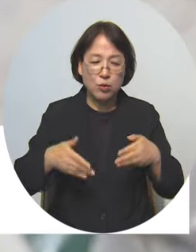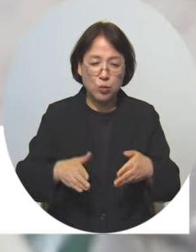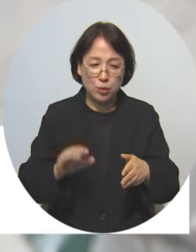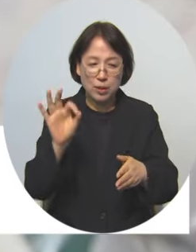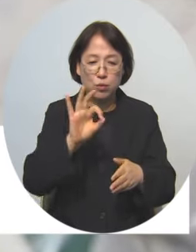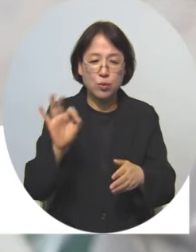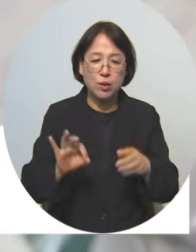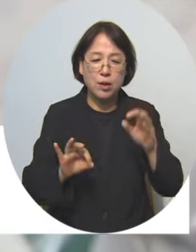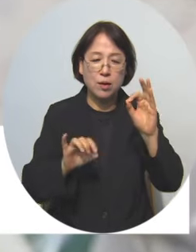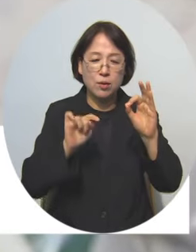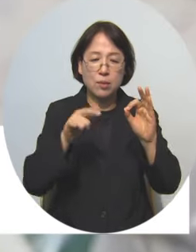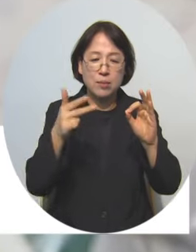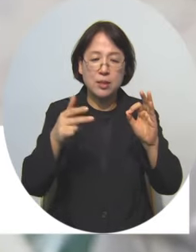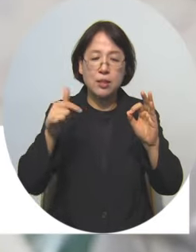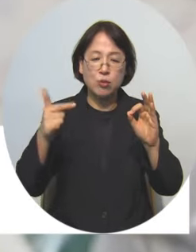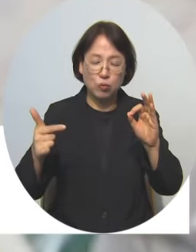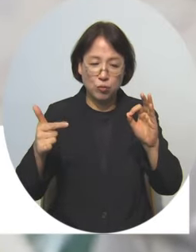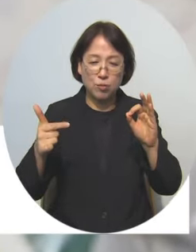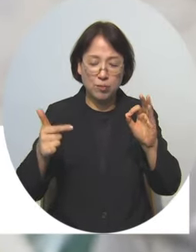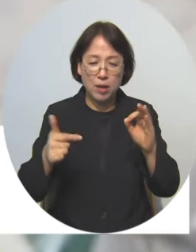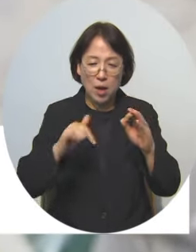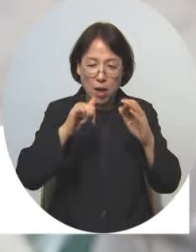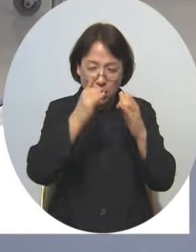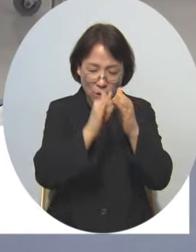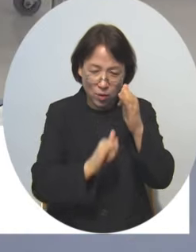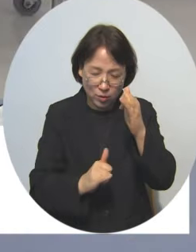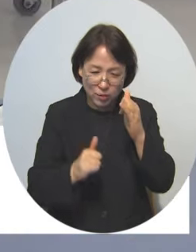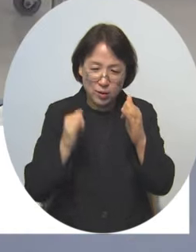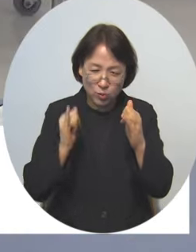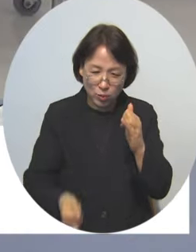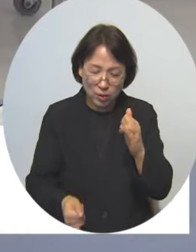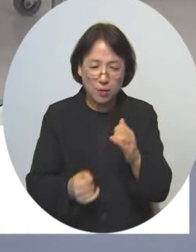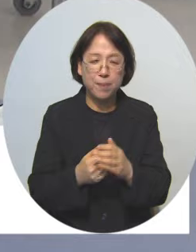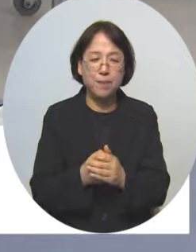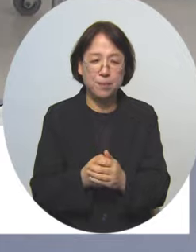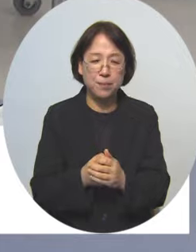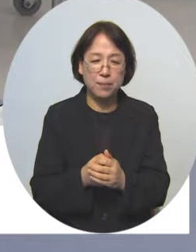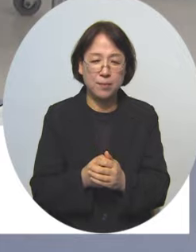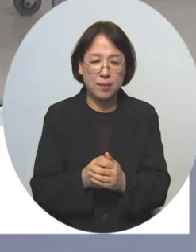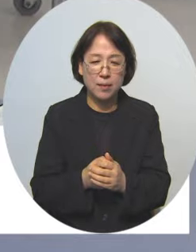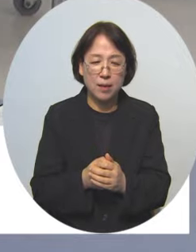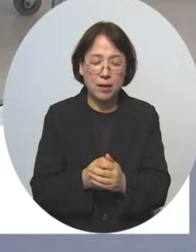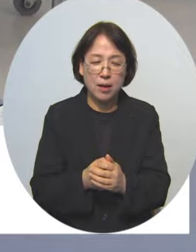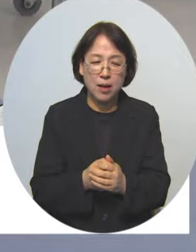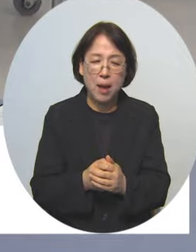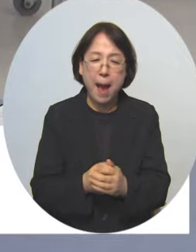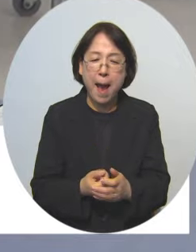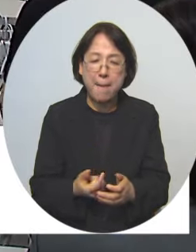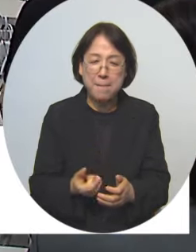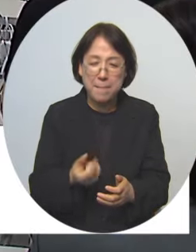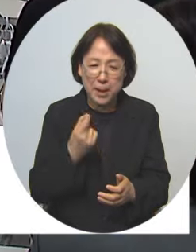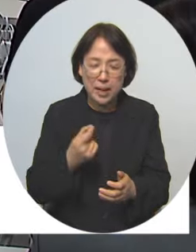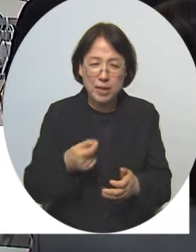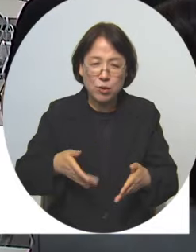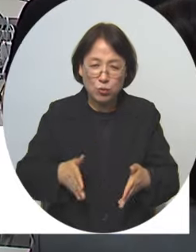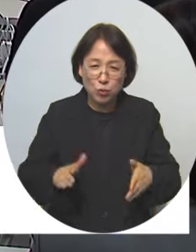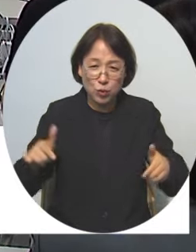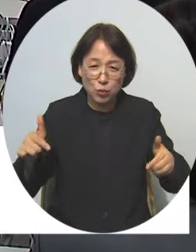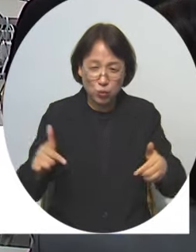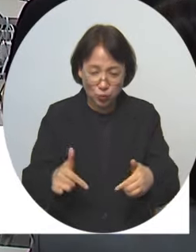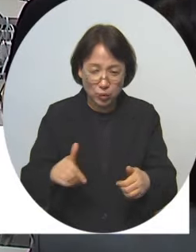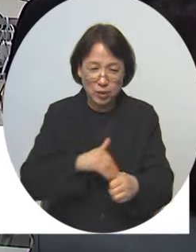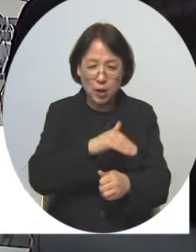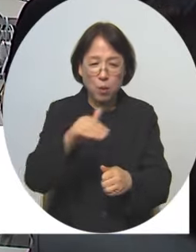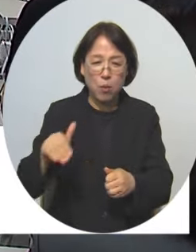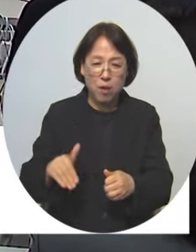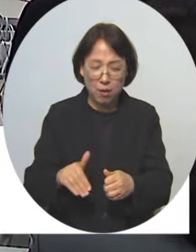0.76명으로 1분기 기준 역대 최저 수준. 저출산 현상이 유례 없이 빠른 속도로 악화되면서